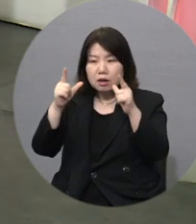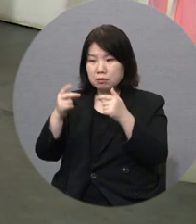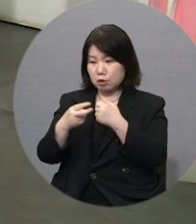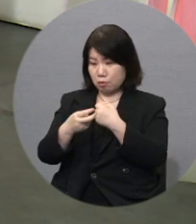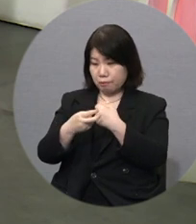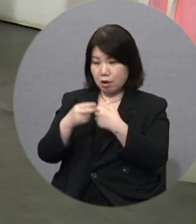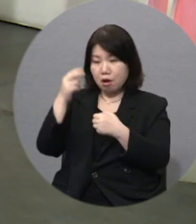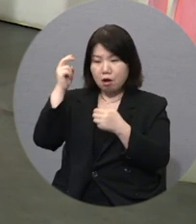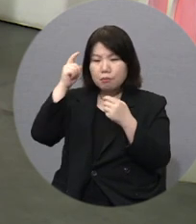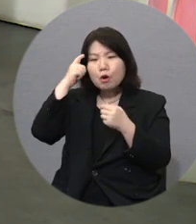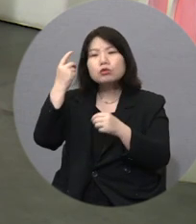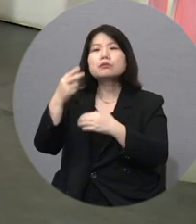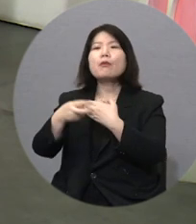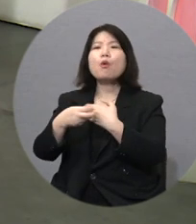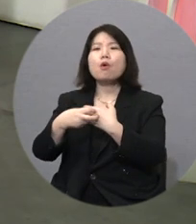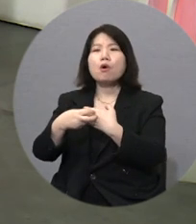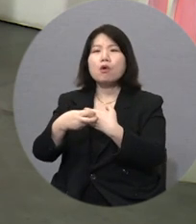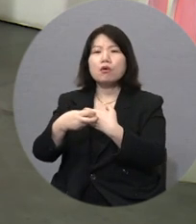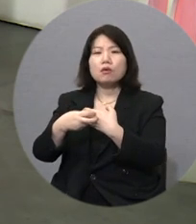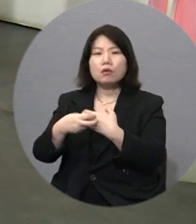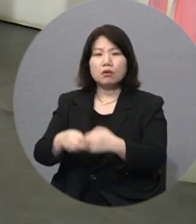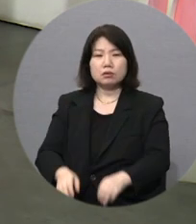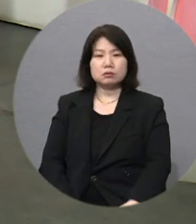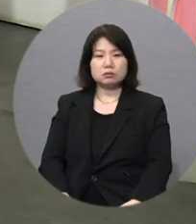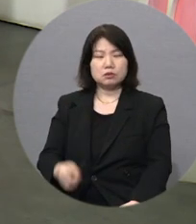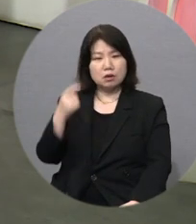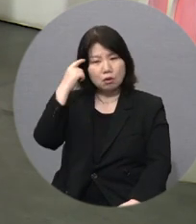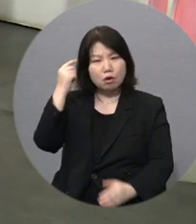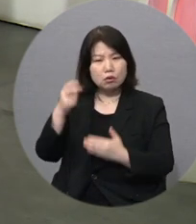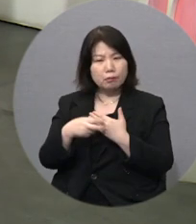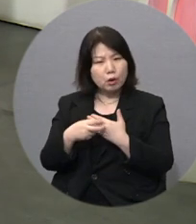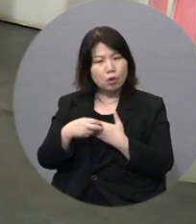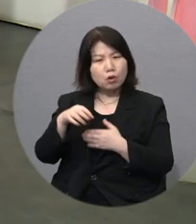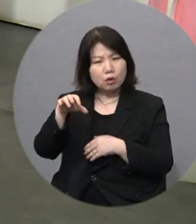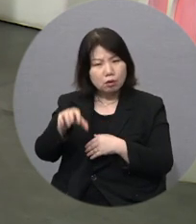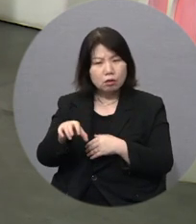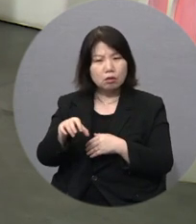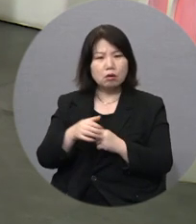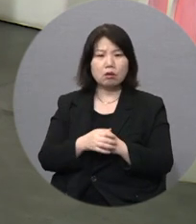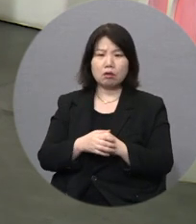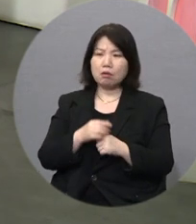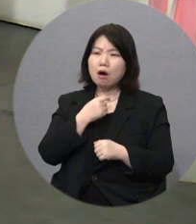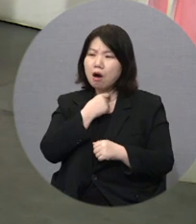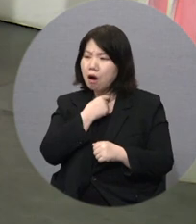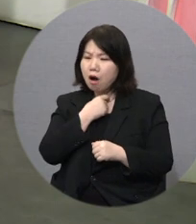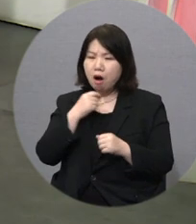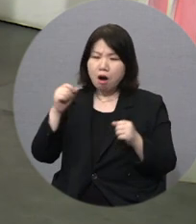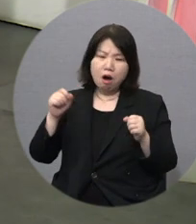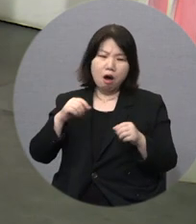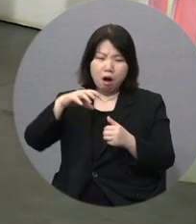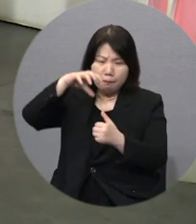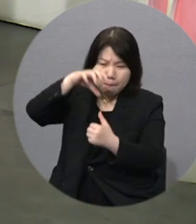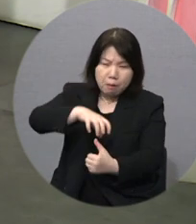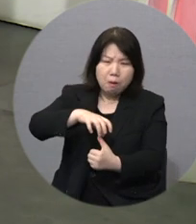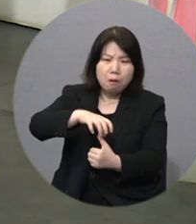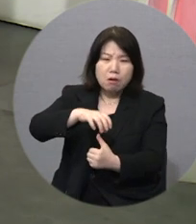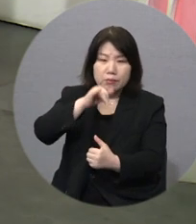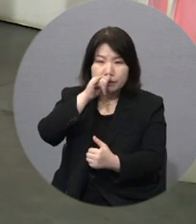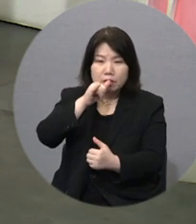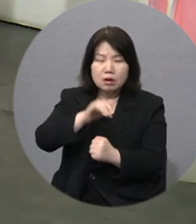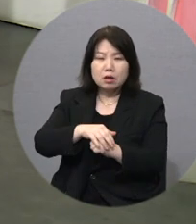근데 정신병원에서 뭐 제 하고 싶은 데로 하지 못하죠 그래서